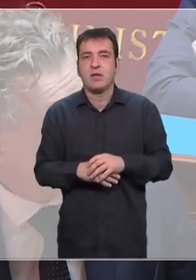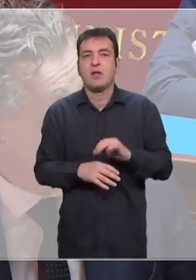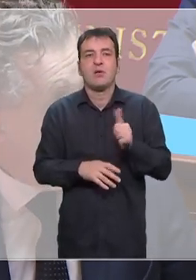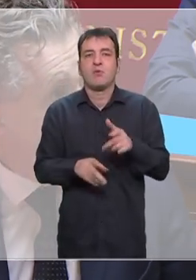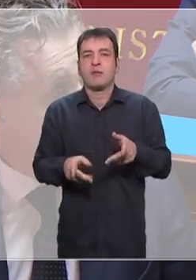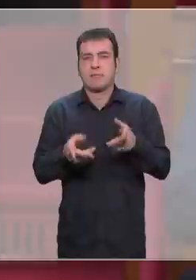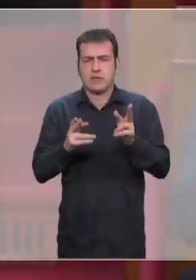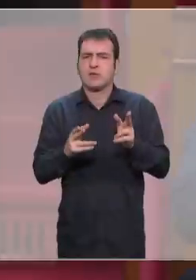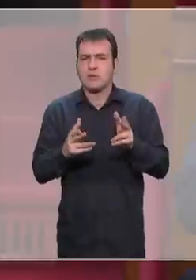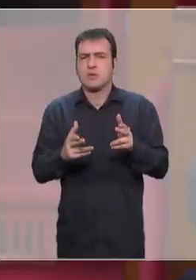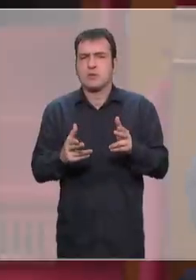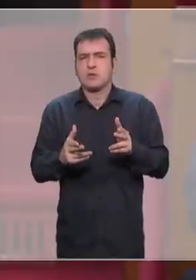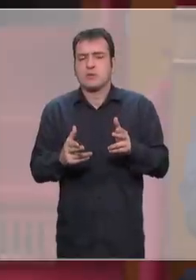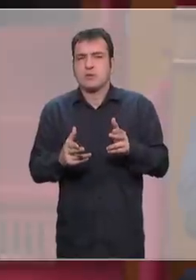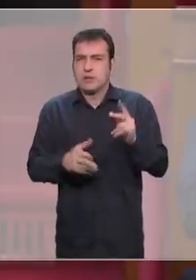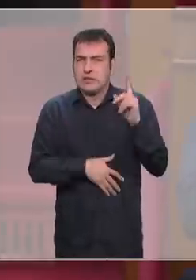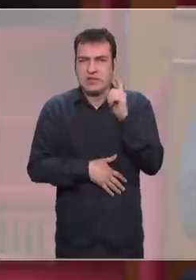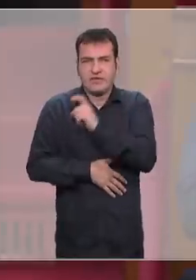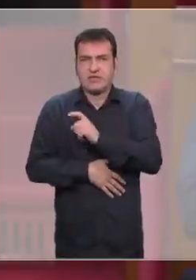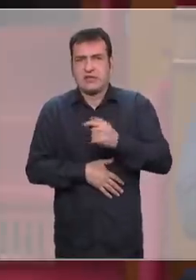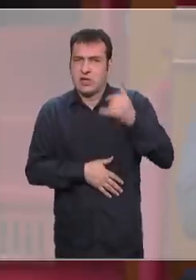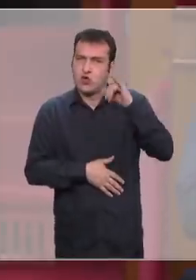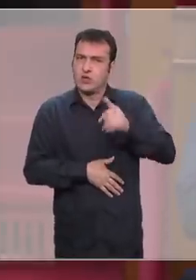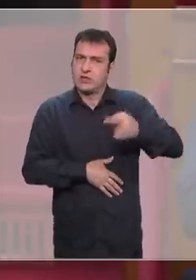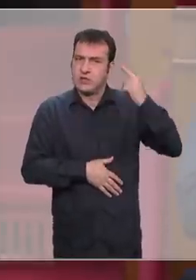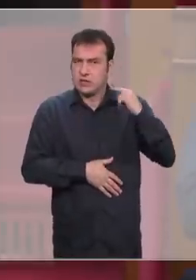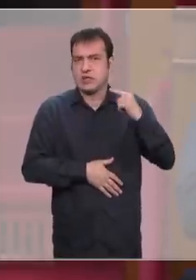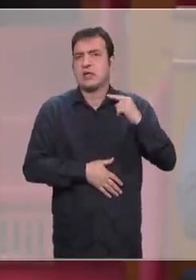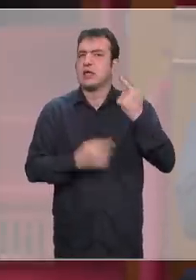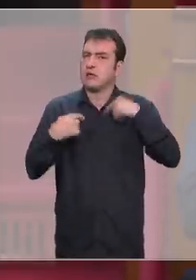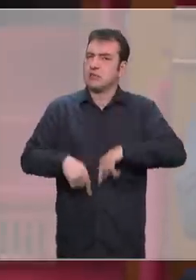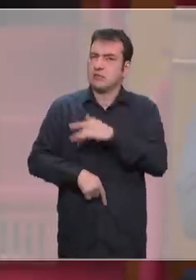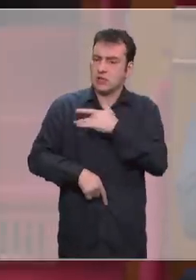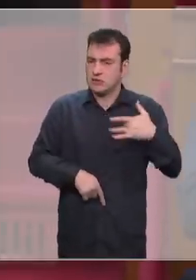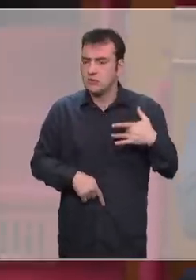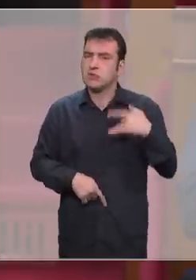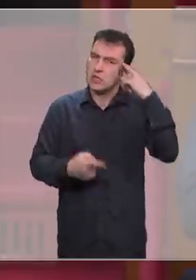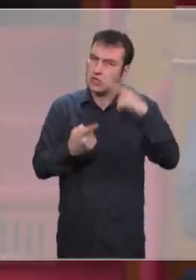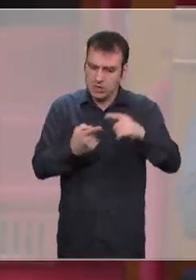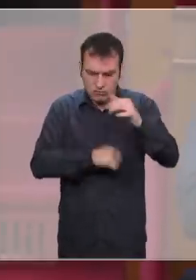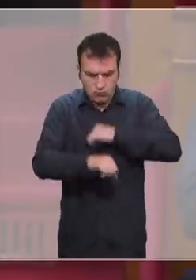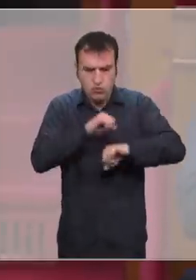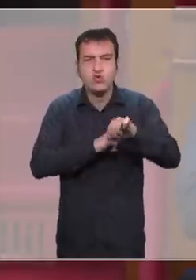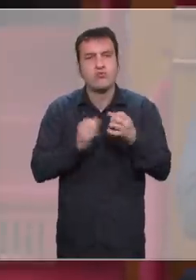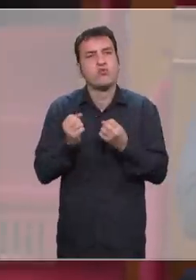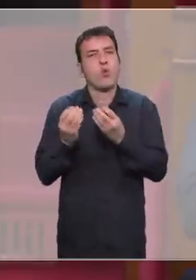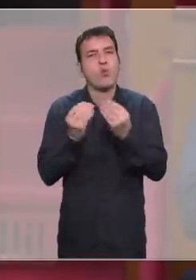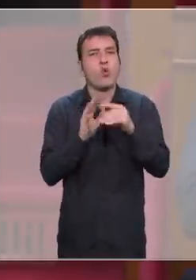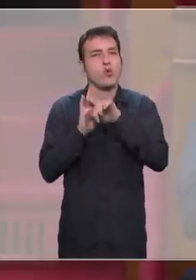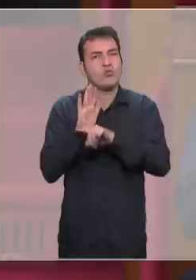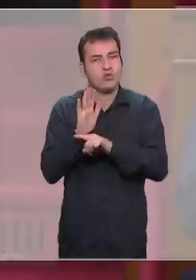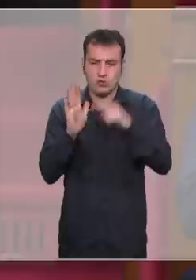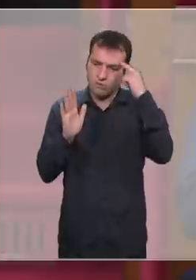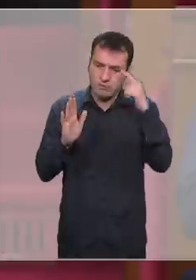de forte tension. En juillet dernier, M. le ministre de la Santé avait pris le sujet à bras-le-corps en déclinant de nombreuses mesures pour répondre à la saturation de nos services